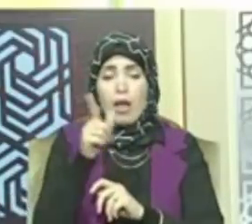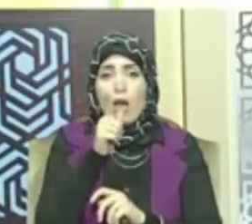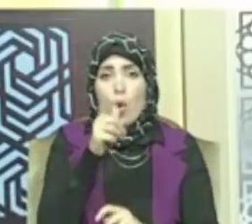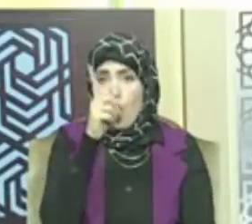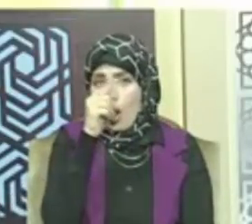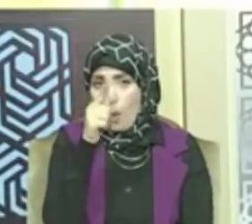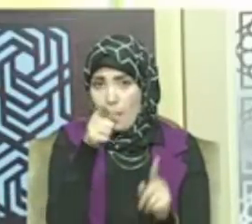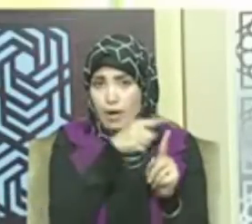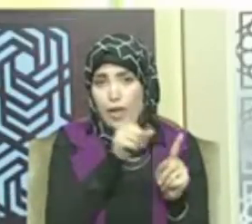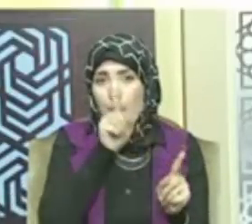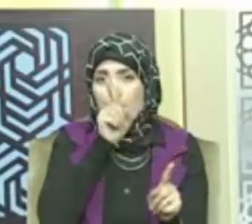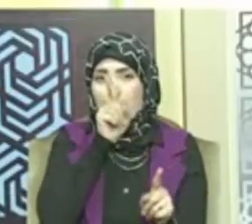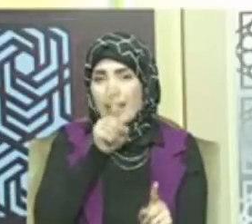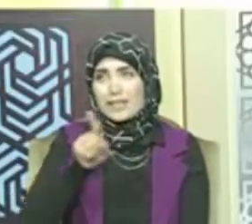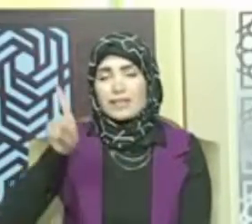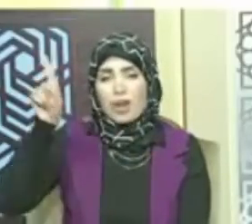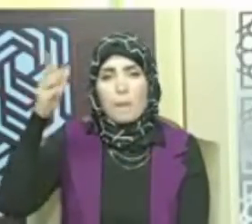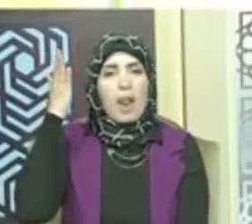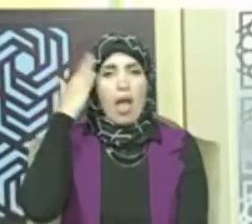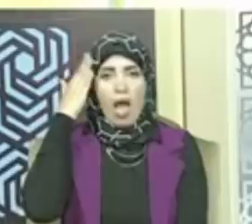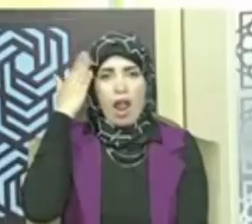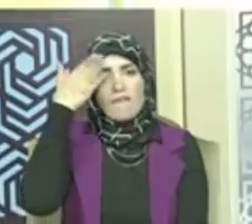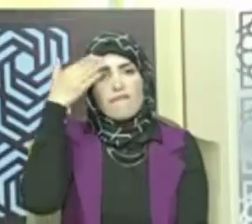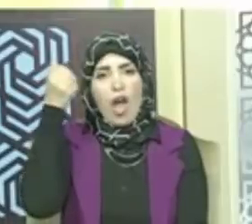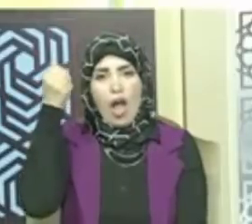وعند الله مكرهم